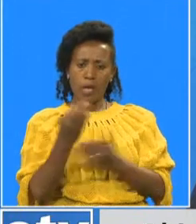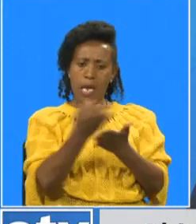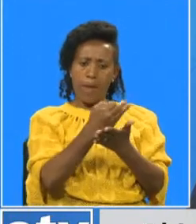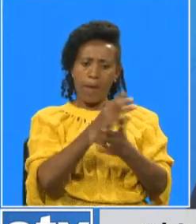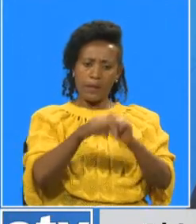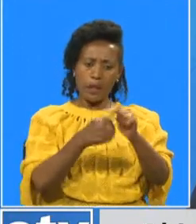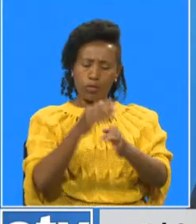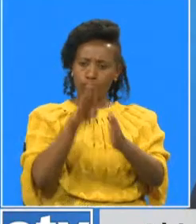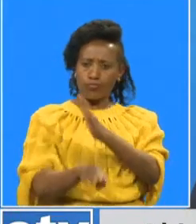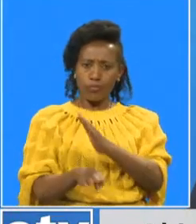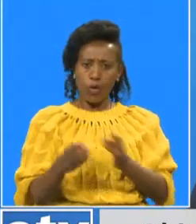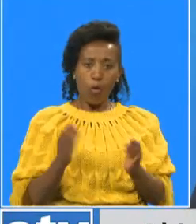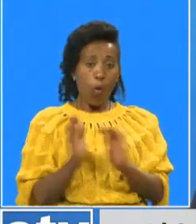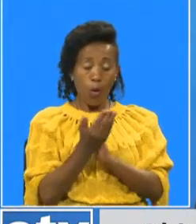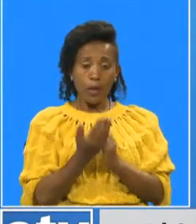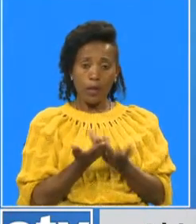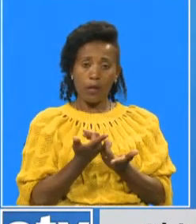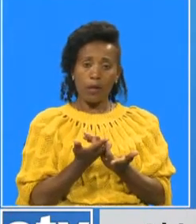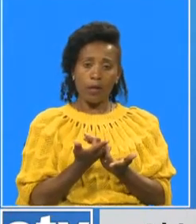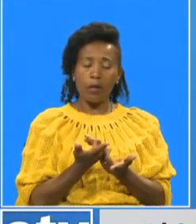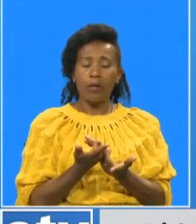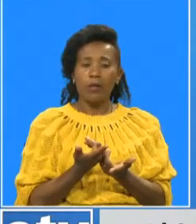የማምረት ሂደቱን የሚቀንስ ከሆነና